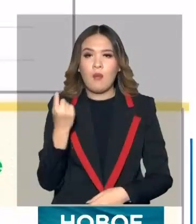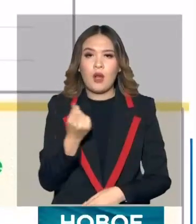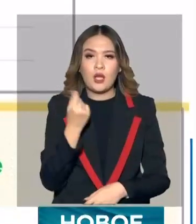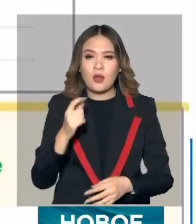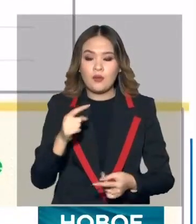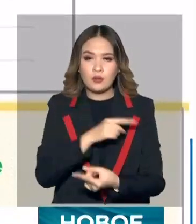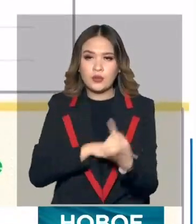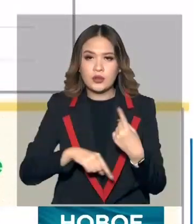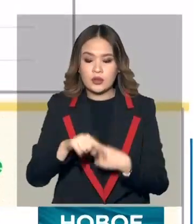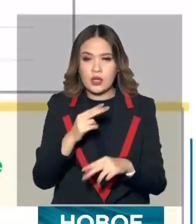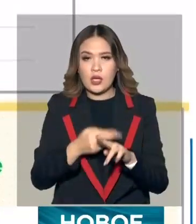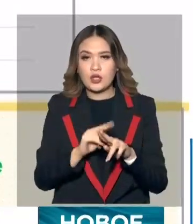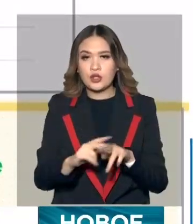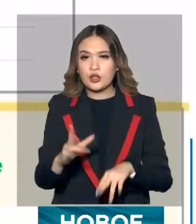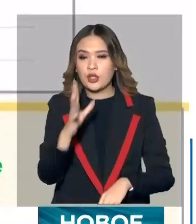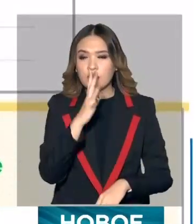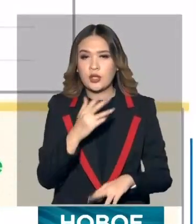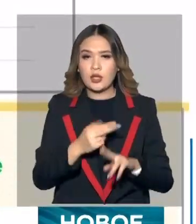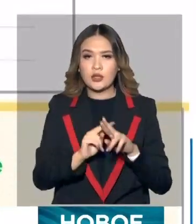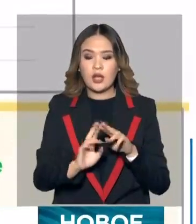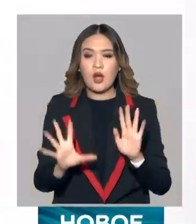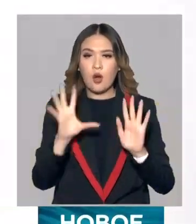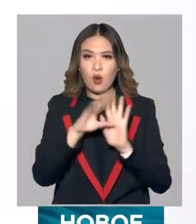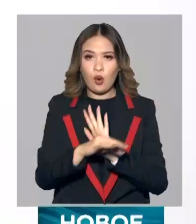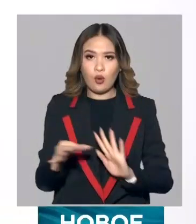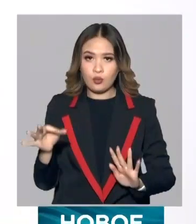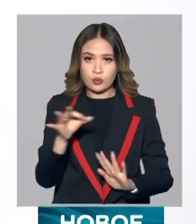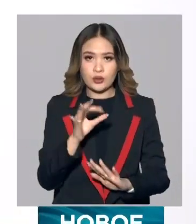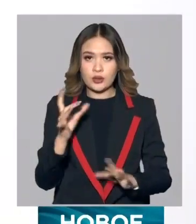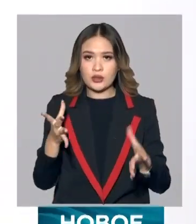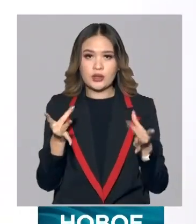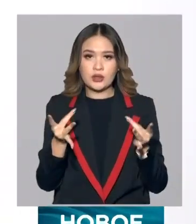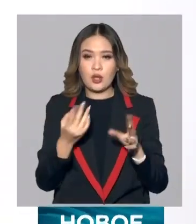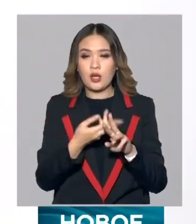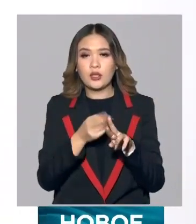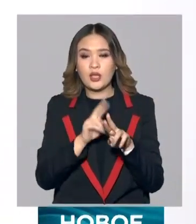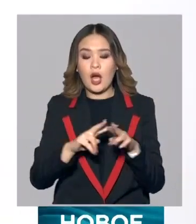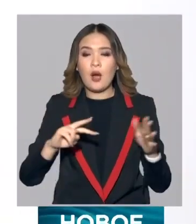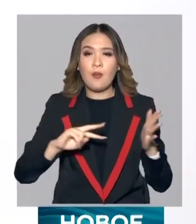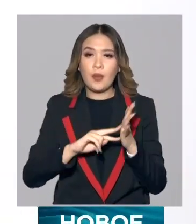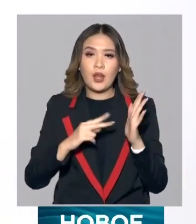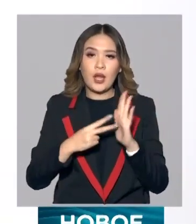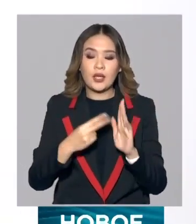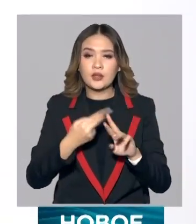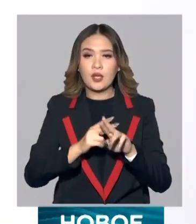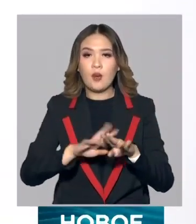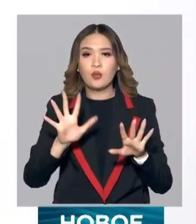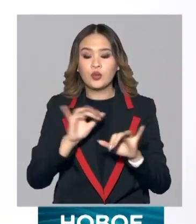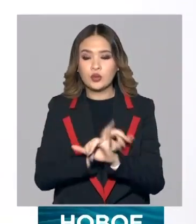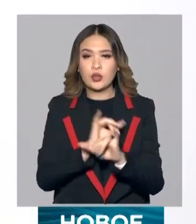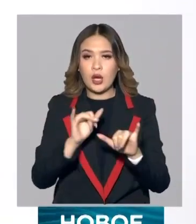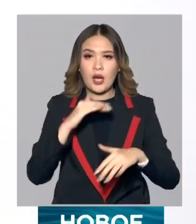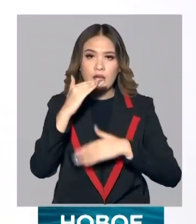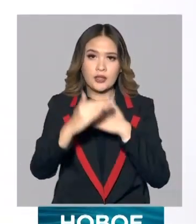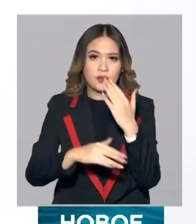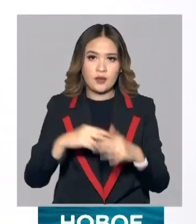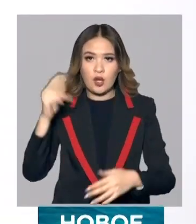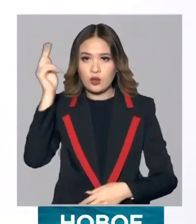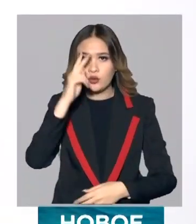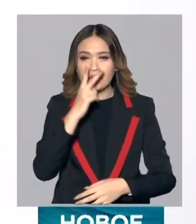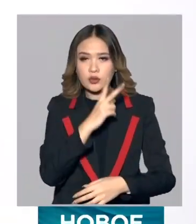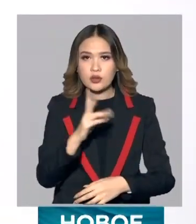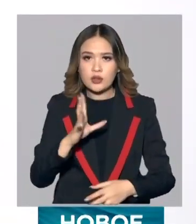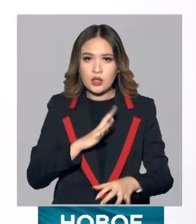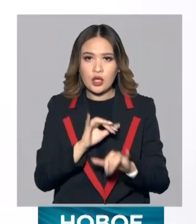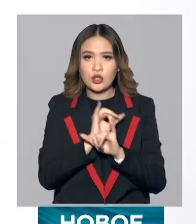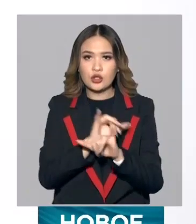бизнеса, а также частные инвестиции. Учитывая, что область является сырьевой, проект комплексного плана содержит ряд мероприятий по развитию промышленности. Для